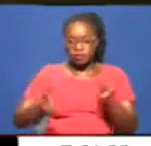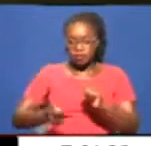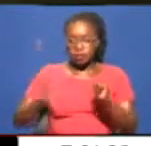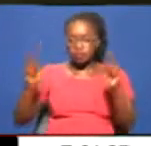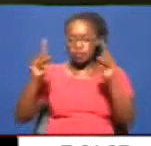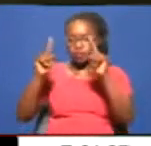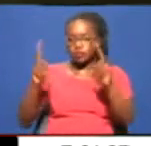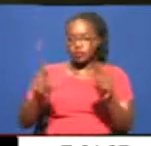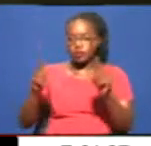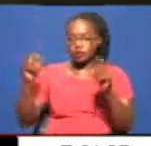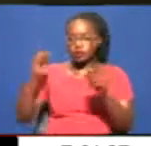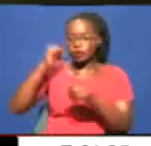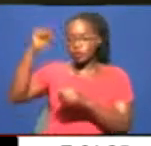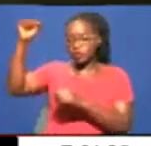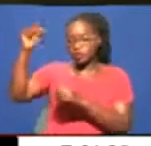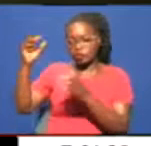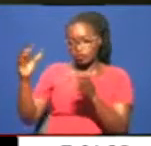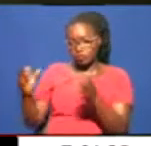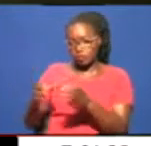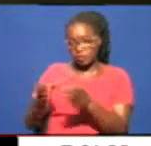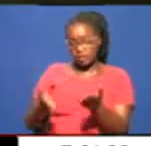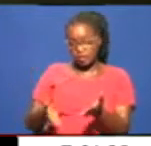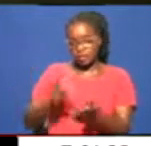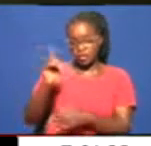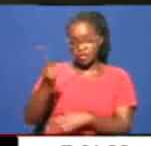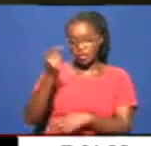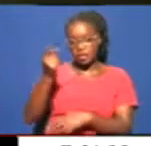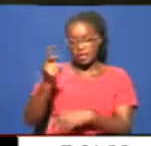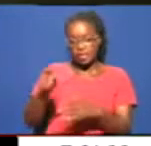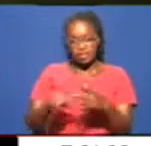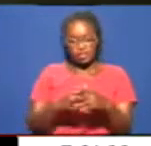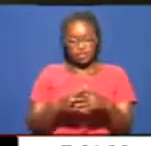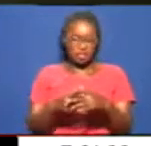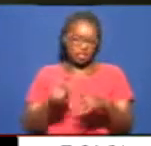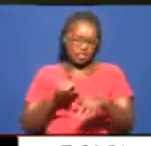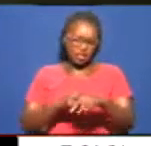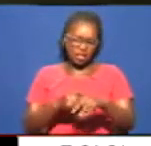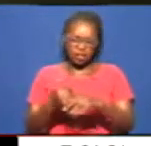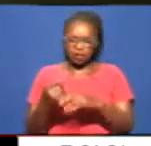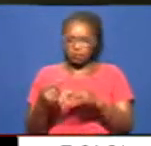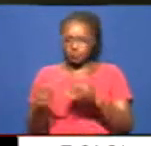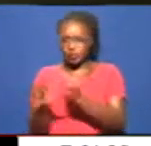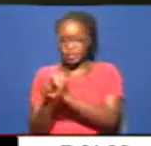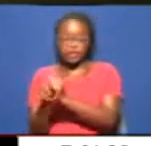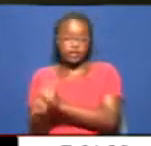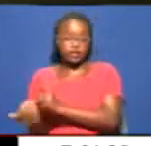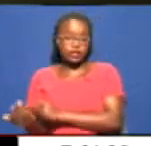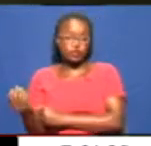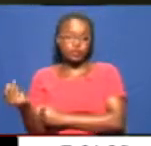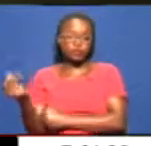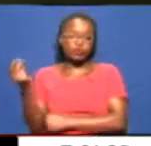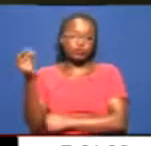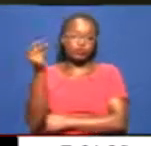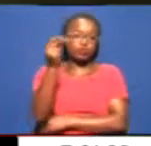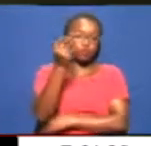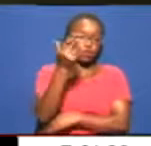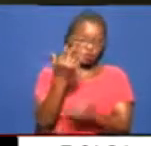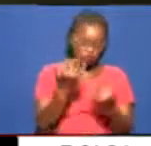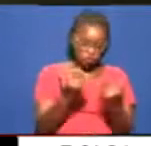vya kisiasa hapa nchini. Ni kikao ambacho kilianza mida ya saa 4 asubuhi, na kufikia sasa bunge